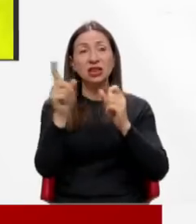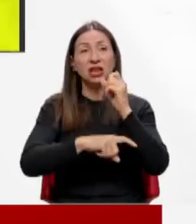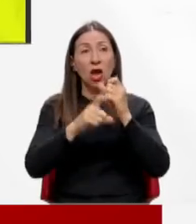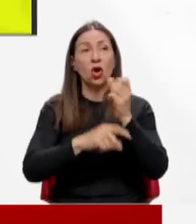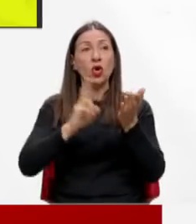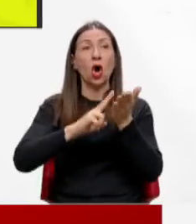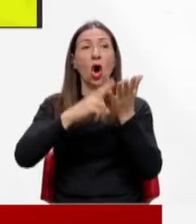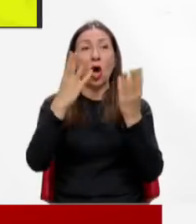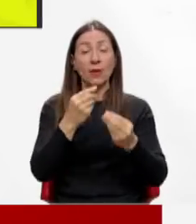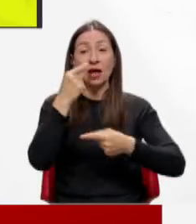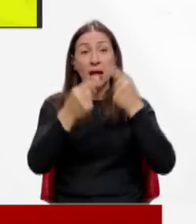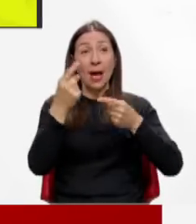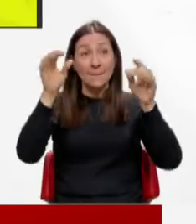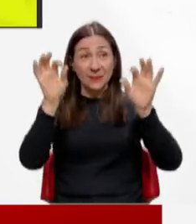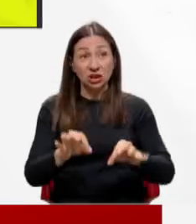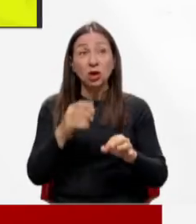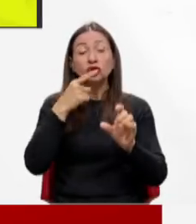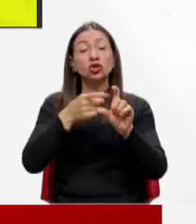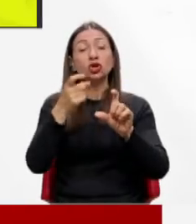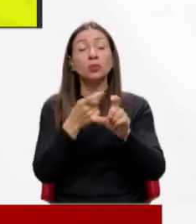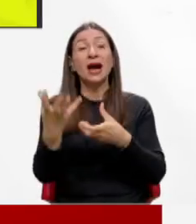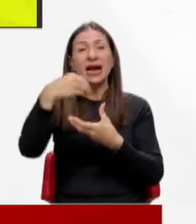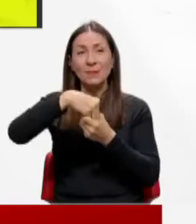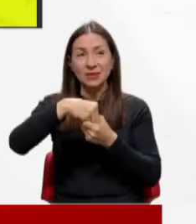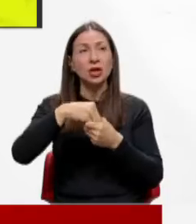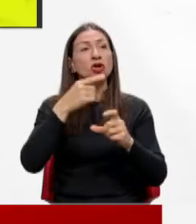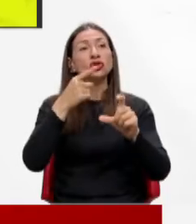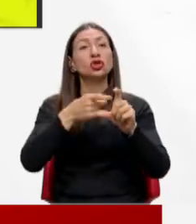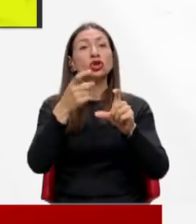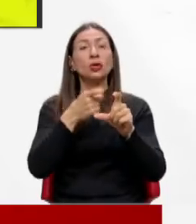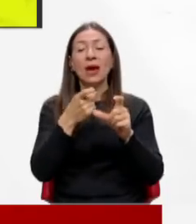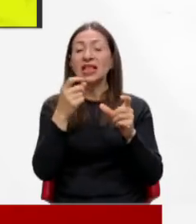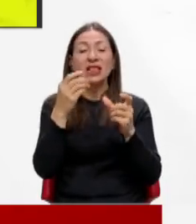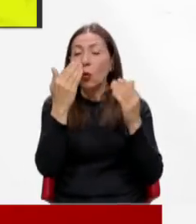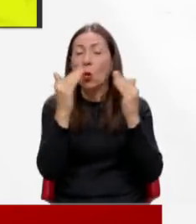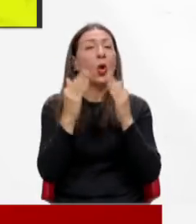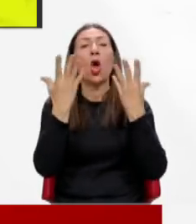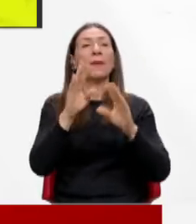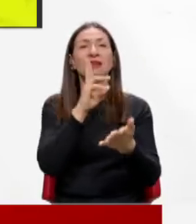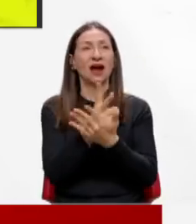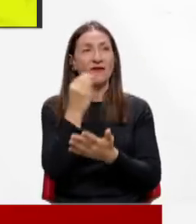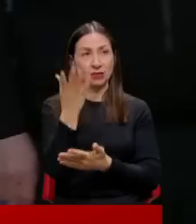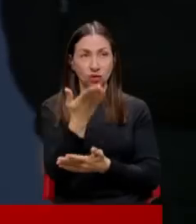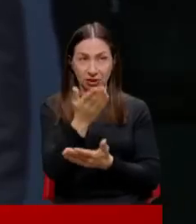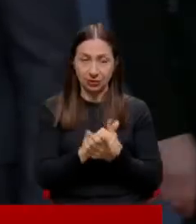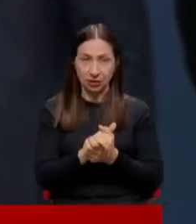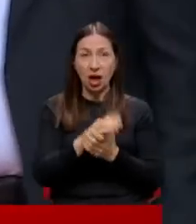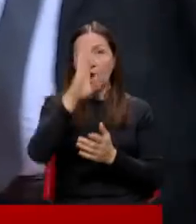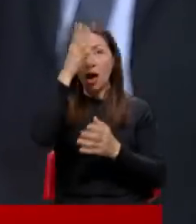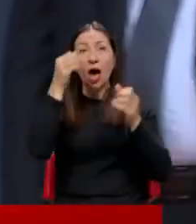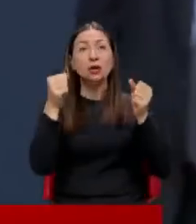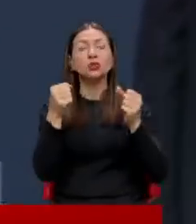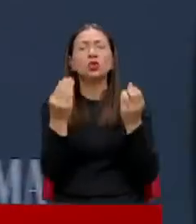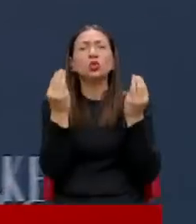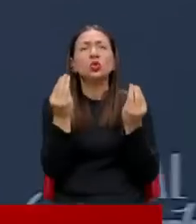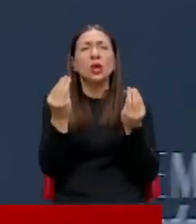örgütüne üye olma iddiasıyla başlatılan soruşturma kapsamında soruşturmaya yer olmadığı kararı verilmiştir. Erzurum'un